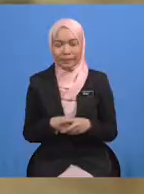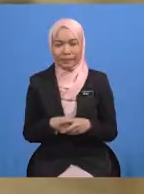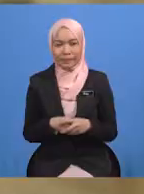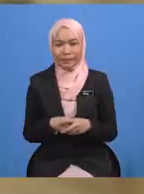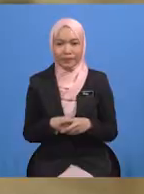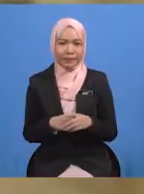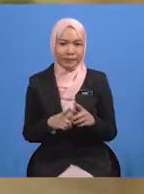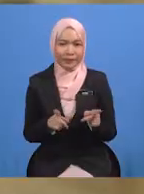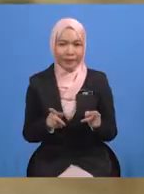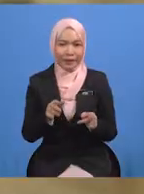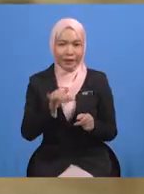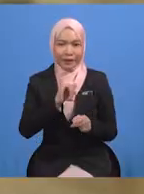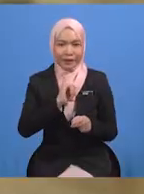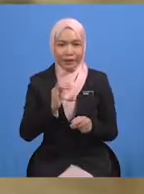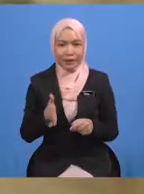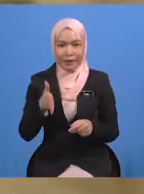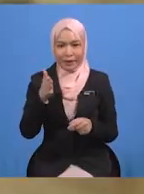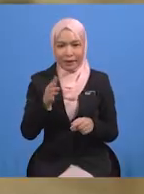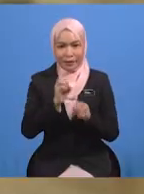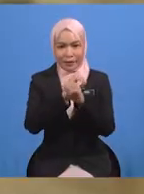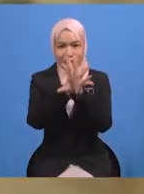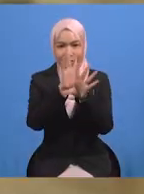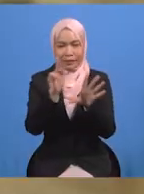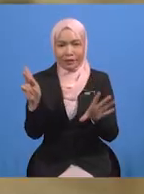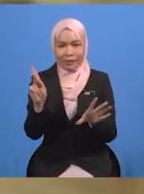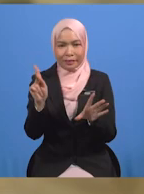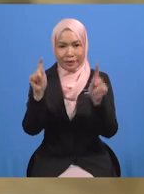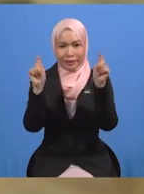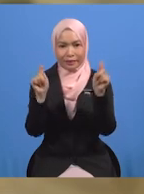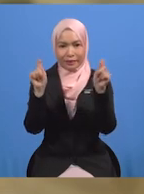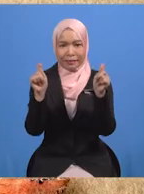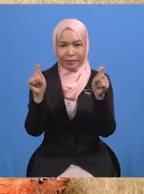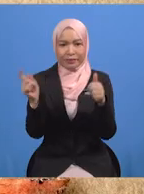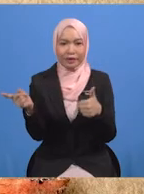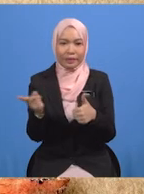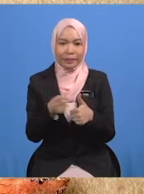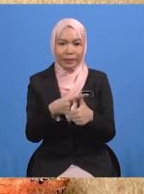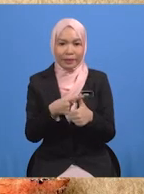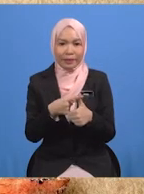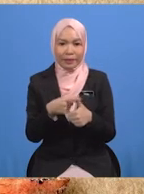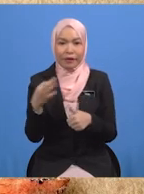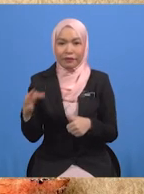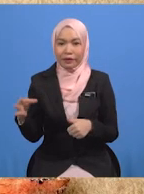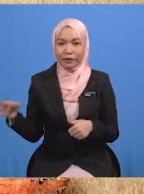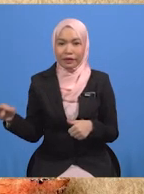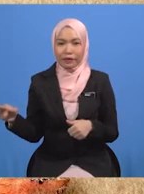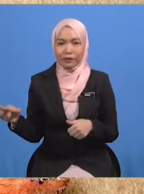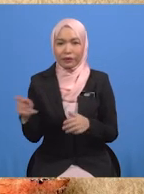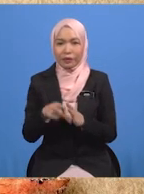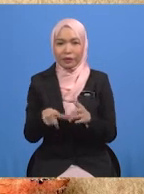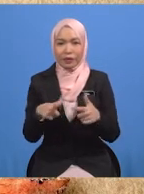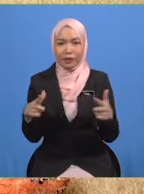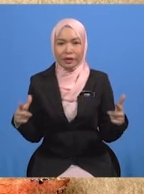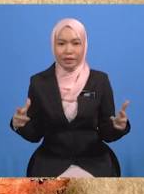Namun, cikgu hanya akan menerangkan subtopik pertama iaitu faktor-faktor perluasan